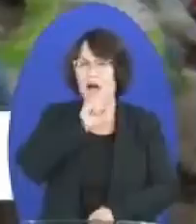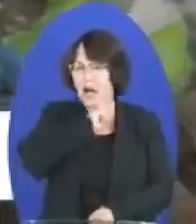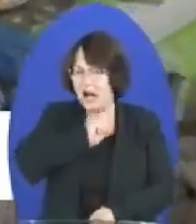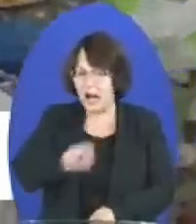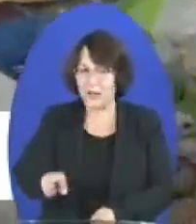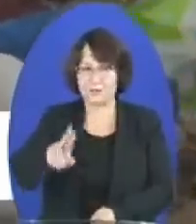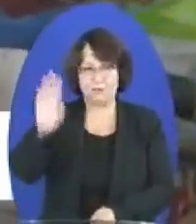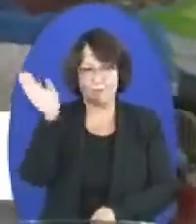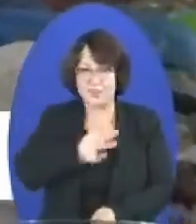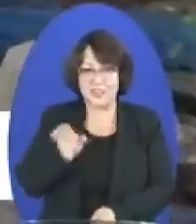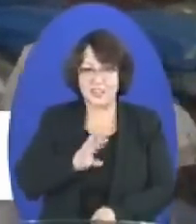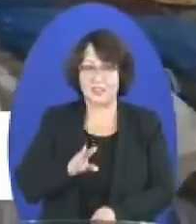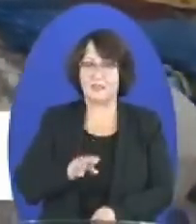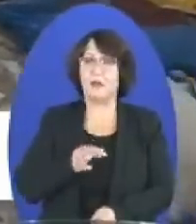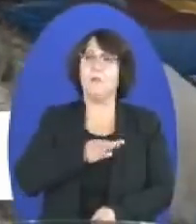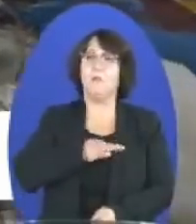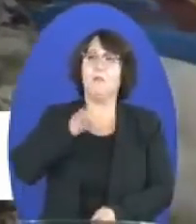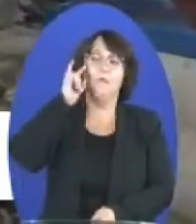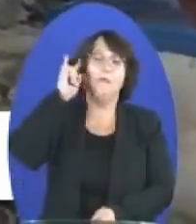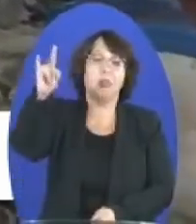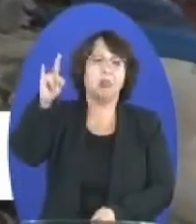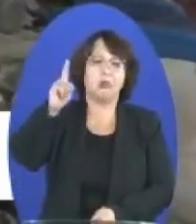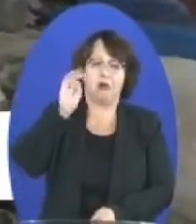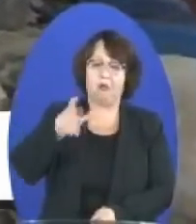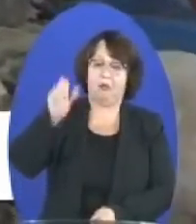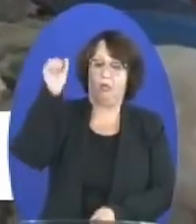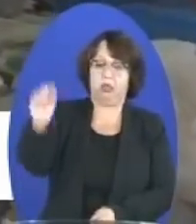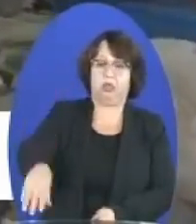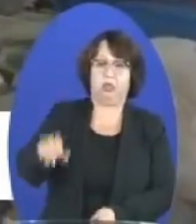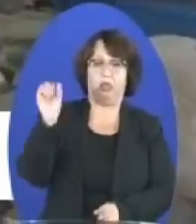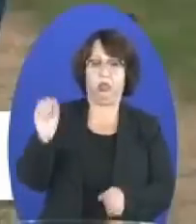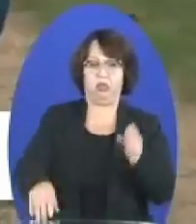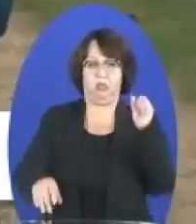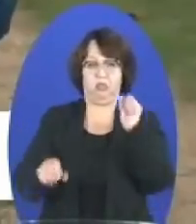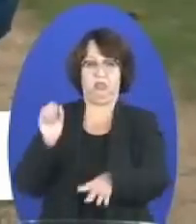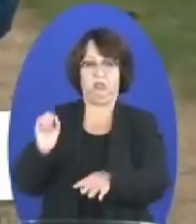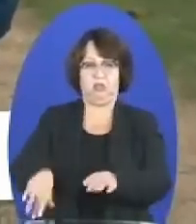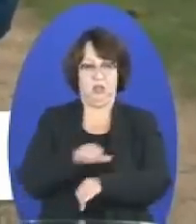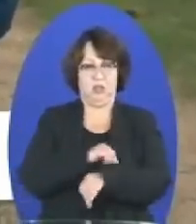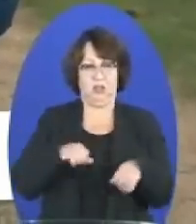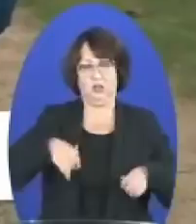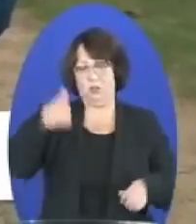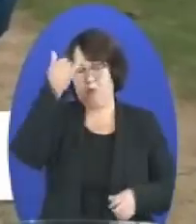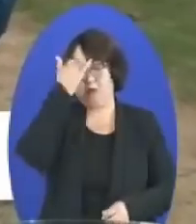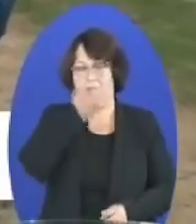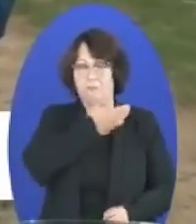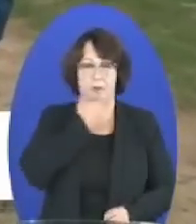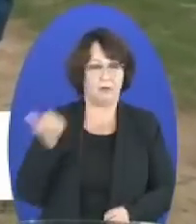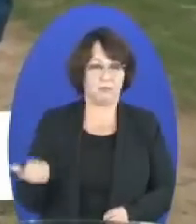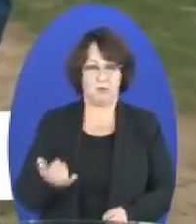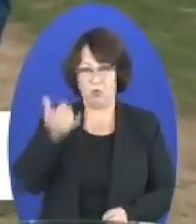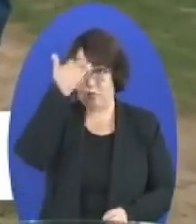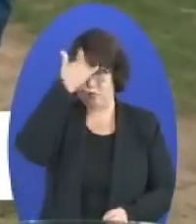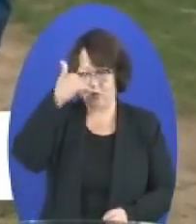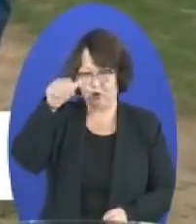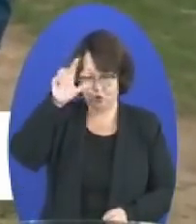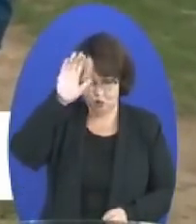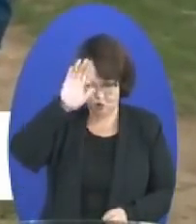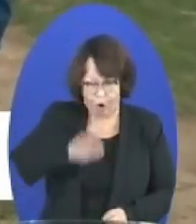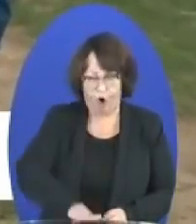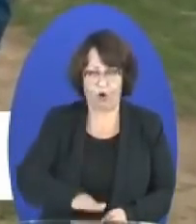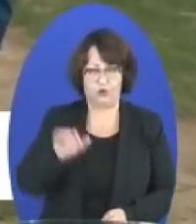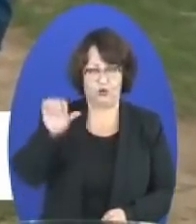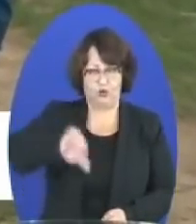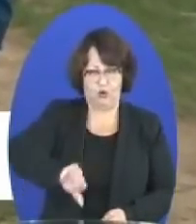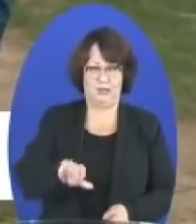энэ бичгийн дор хайсан байгаа. Тэгэхээр энэ байдал бол иргэд нөгөө иргэдийн ухамсар ямар төвшөнд байгаа нь яг харагдаж байгаа юм. Альва зүйл дээр хүн өөрийнхөө нэг